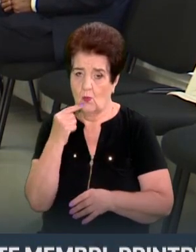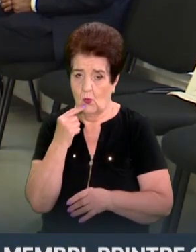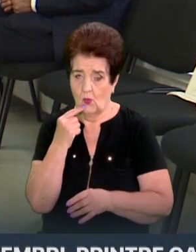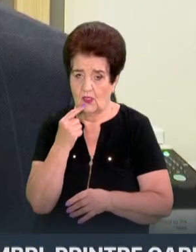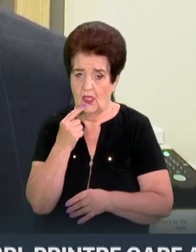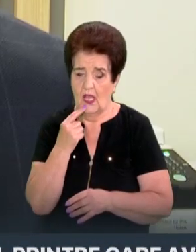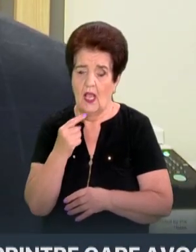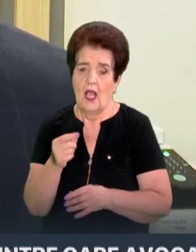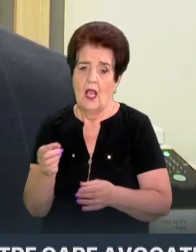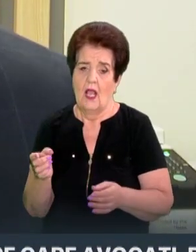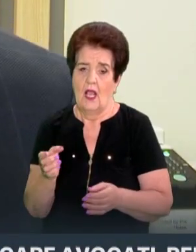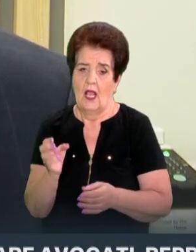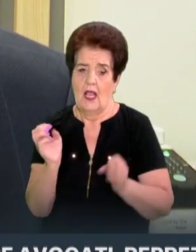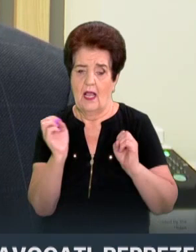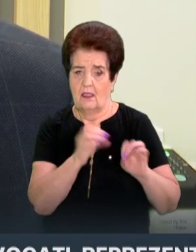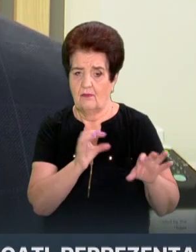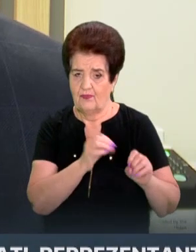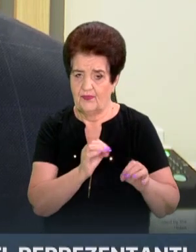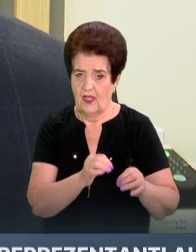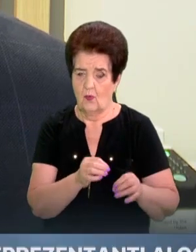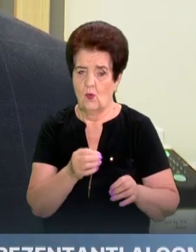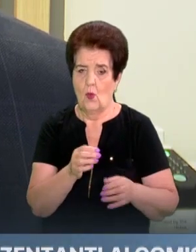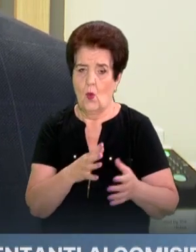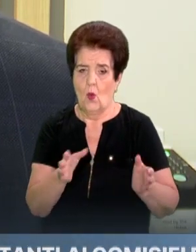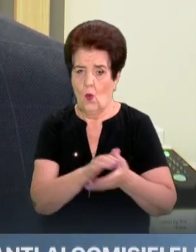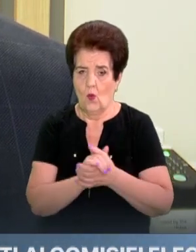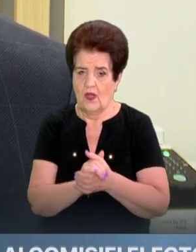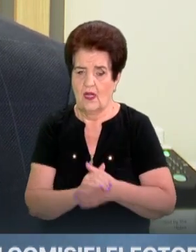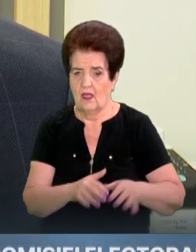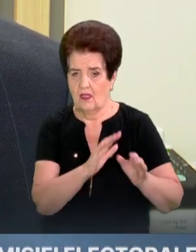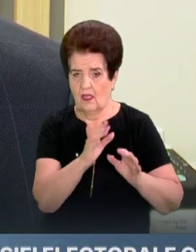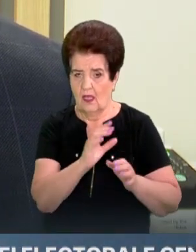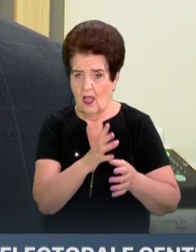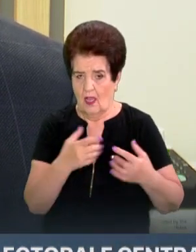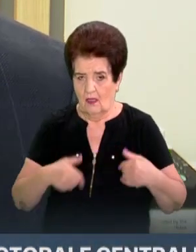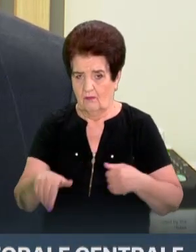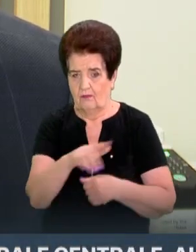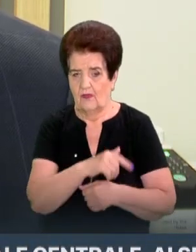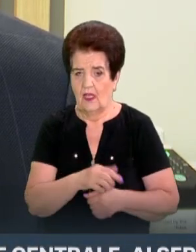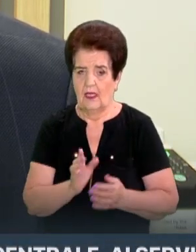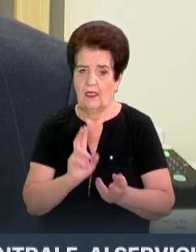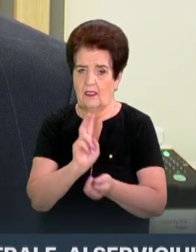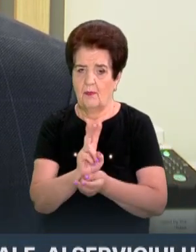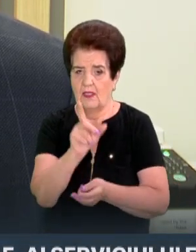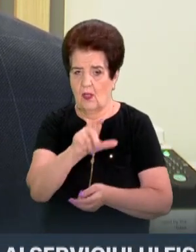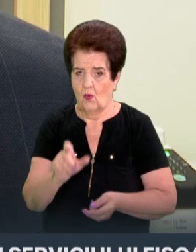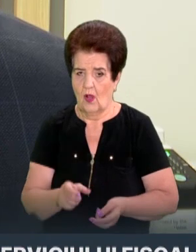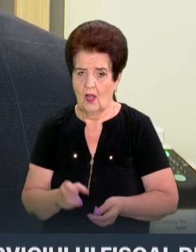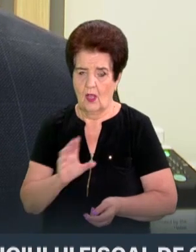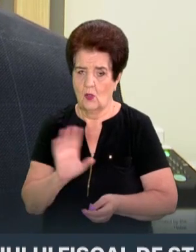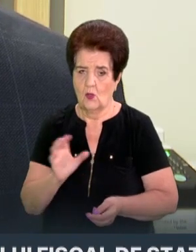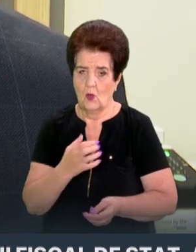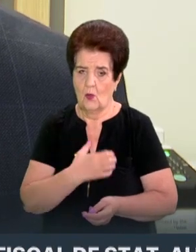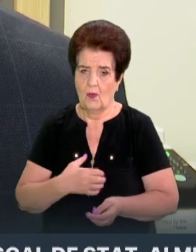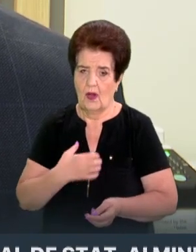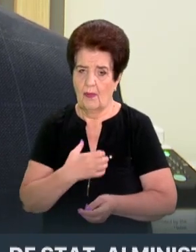de ghișeu unic. Este vorba de un serviciu care vine în întâmpinarea cetățeanului. Nu cetățeanul vine la primărie și își